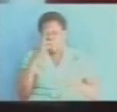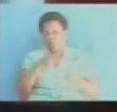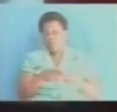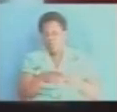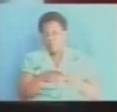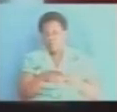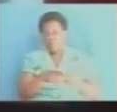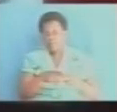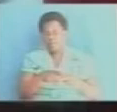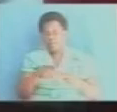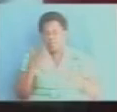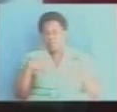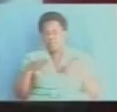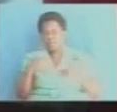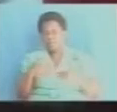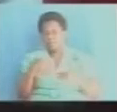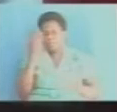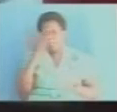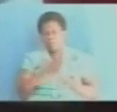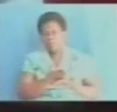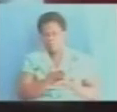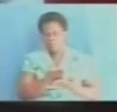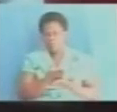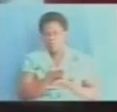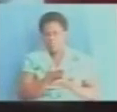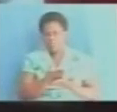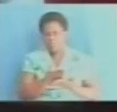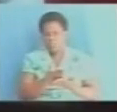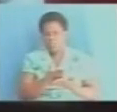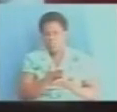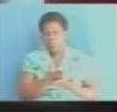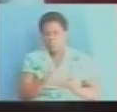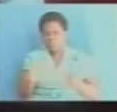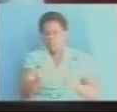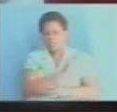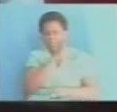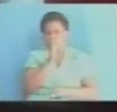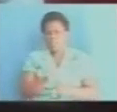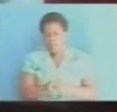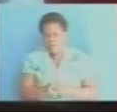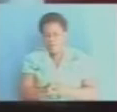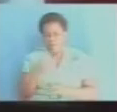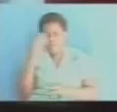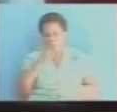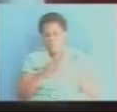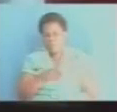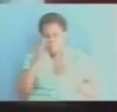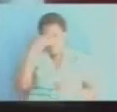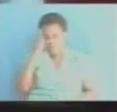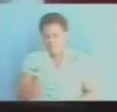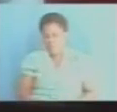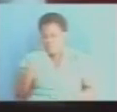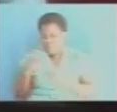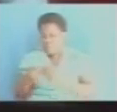veta pake HIV ikj wa mahot HIV